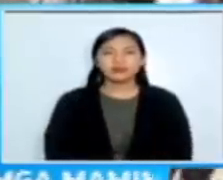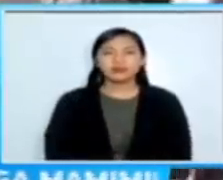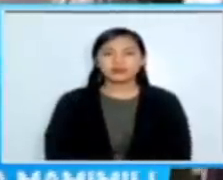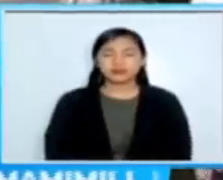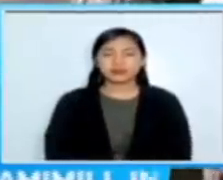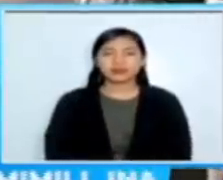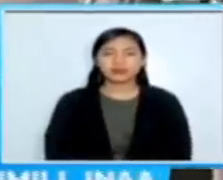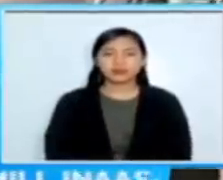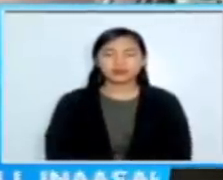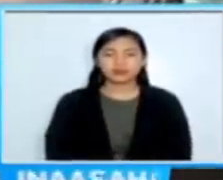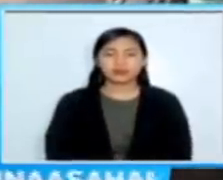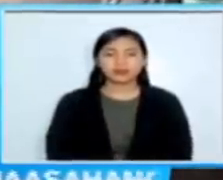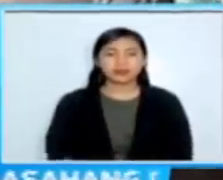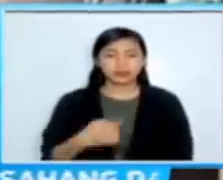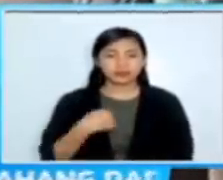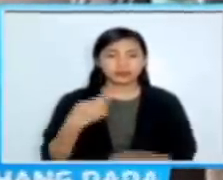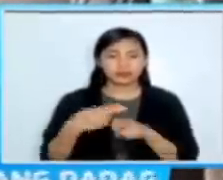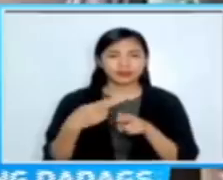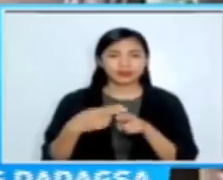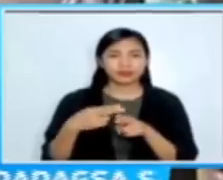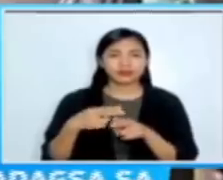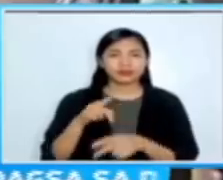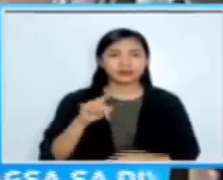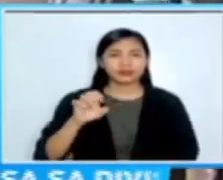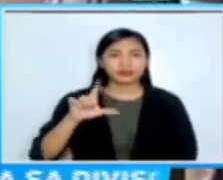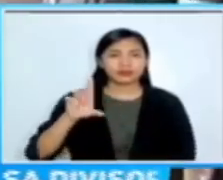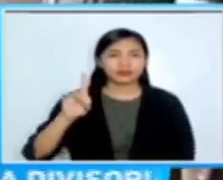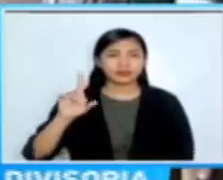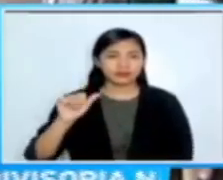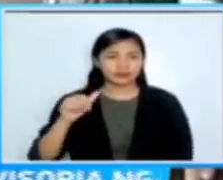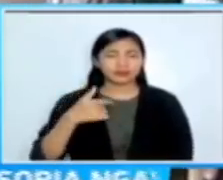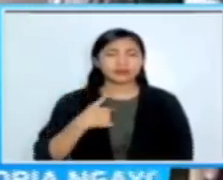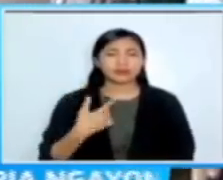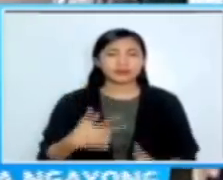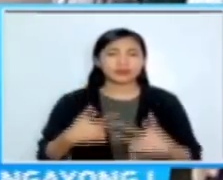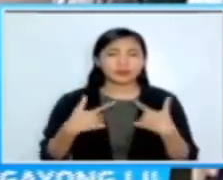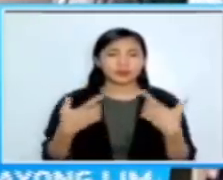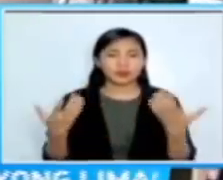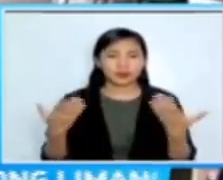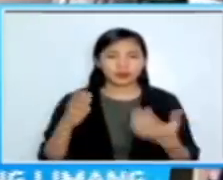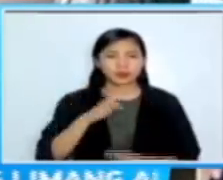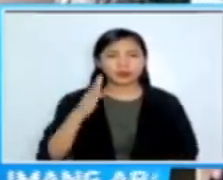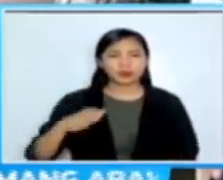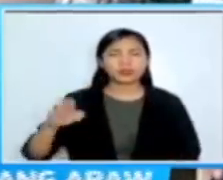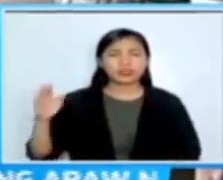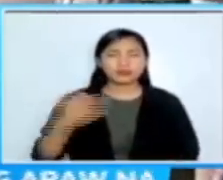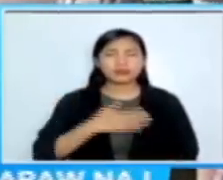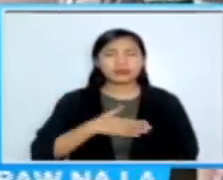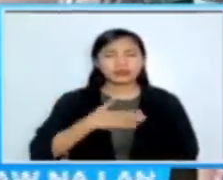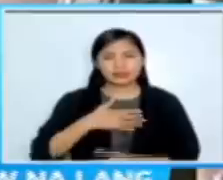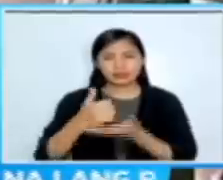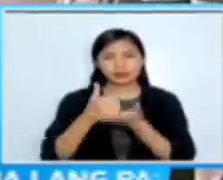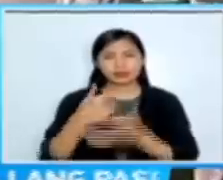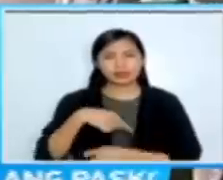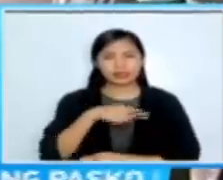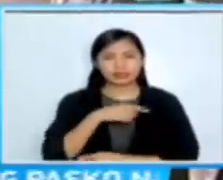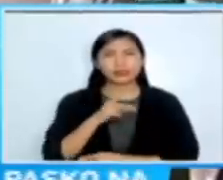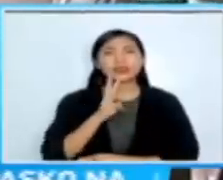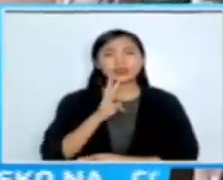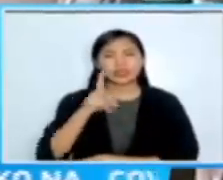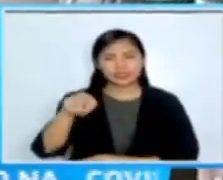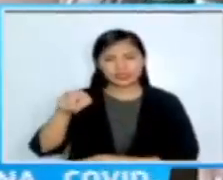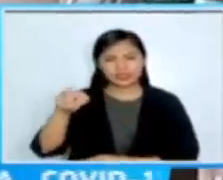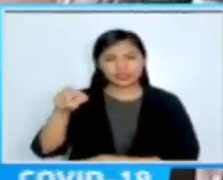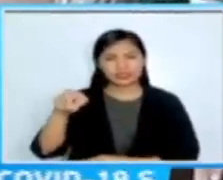po si Silda Padillo, nakatira sa Tapon Ubay, Bohol. Sana tulungan mo po kami, tubig lang po ang kailangan namin para hindi kami maharipan at saka